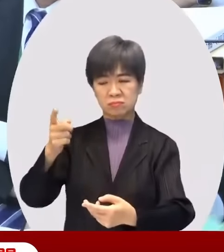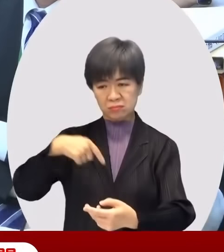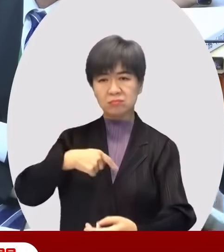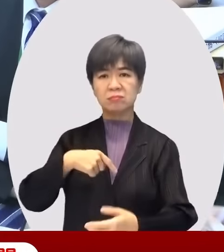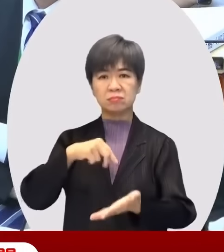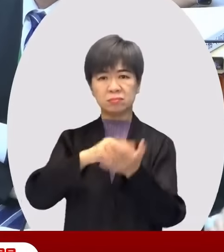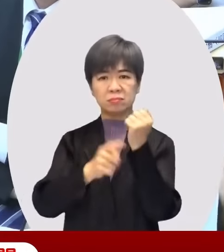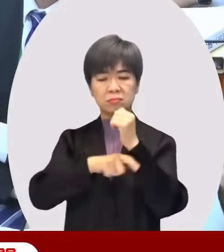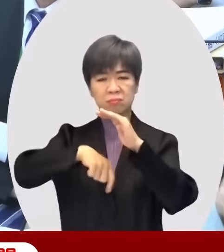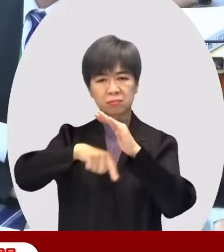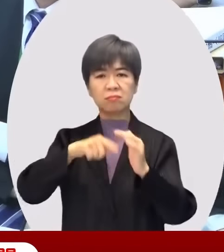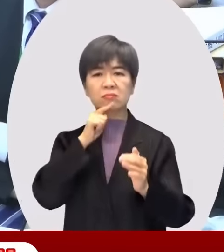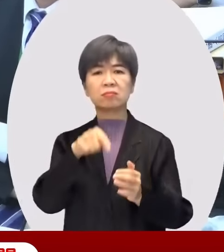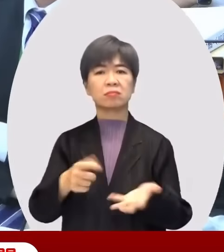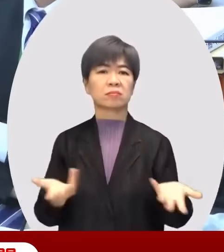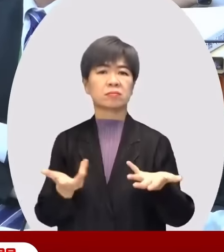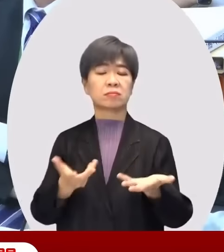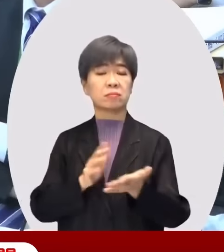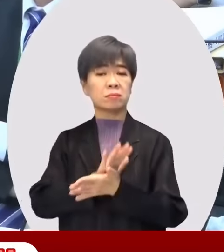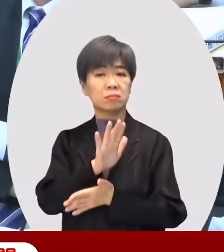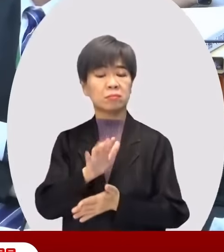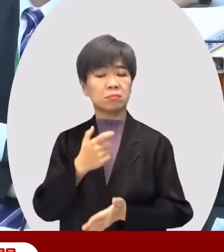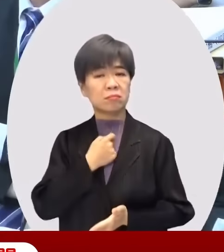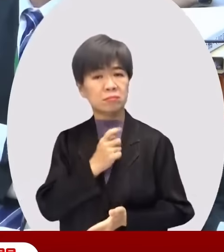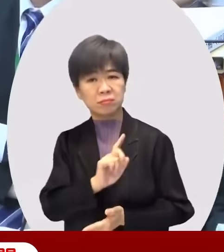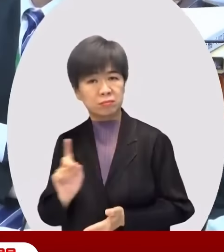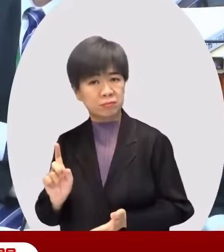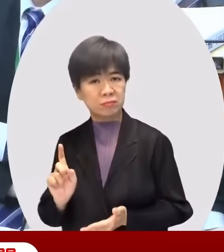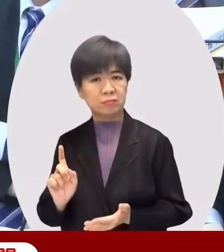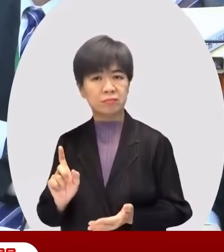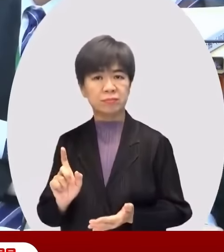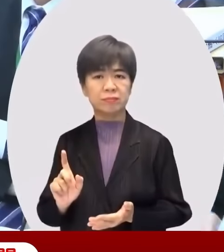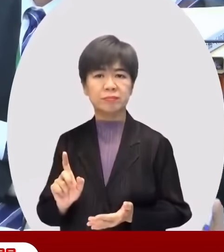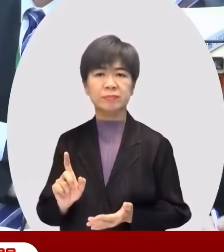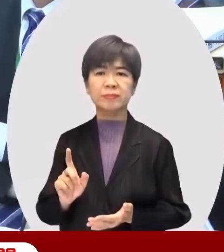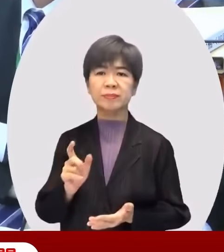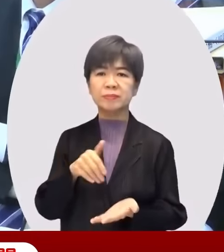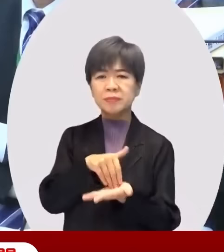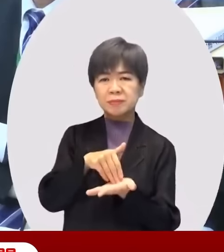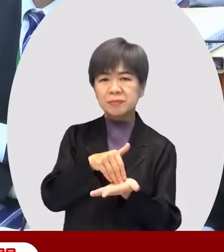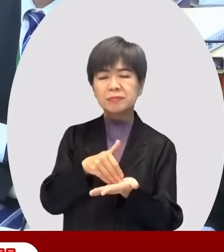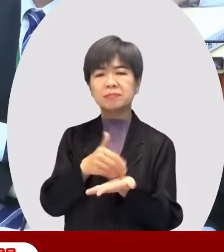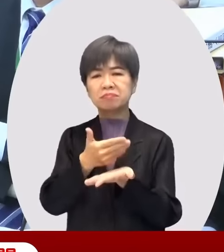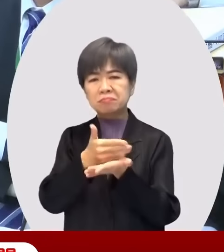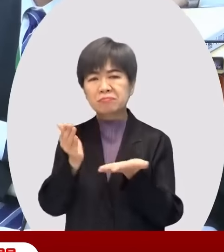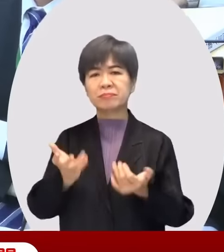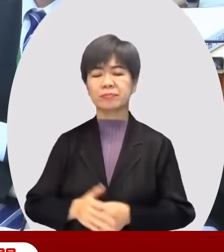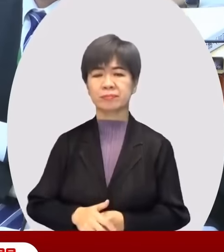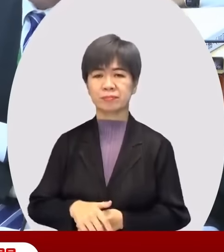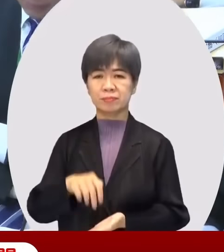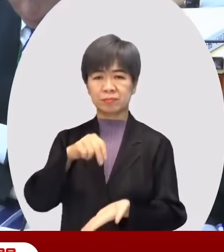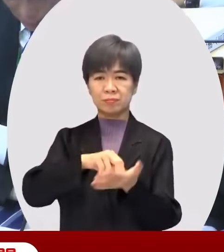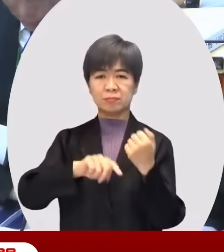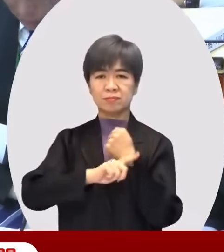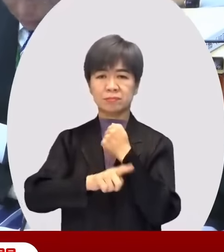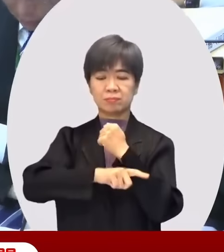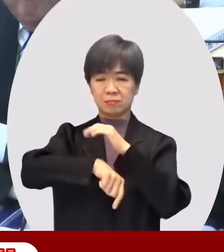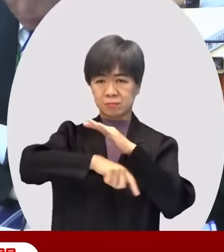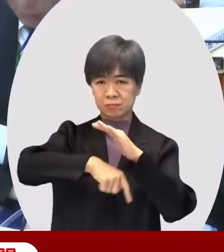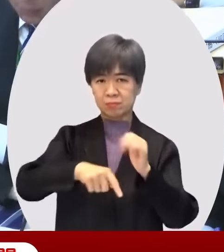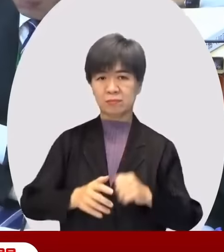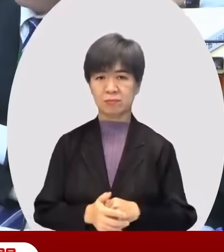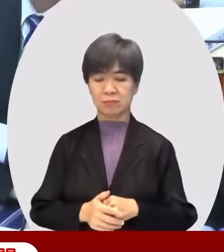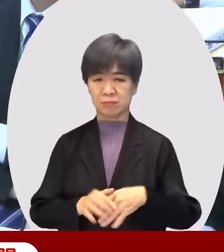法院说这个事情看看未来要怎么样的能够比较smooth 的去解决。那对于立法院来说，其